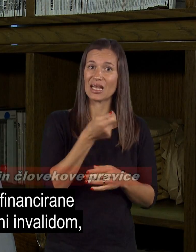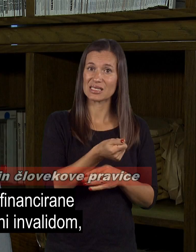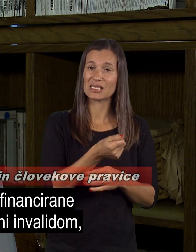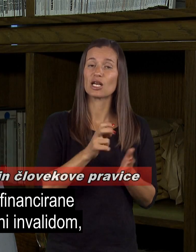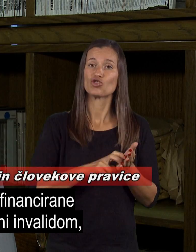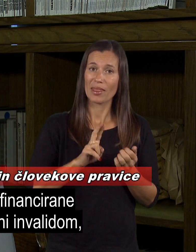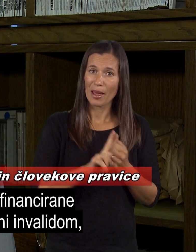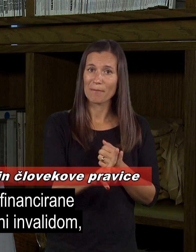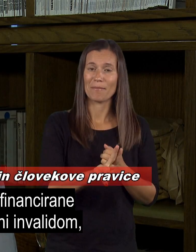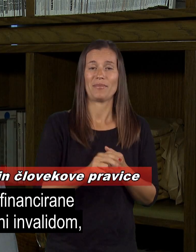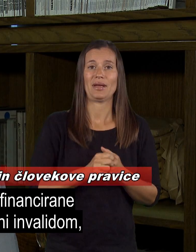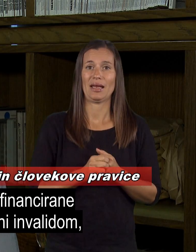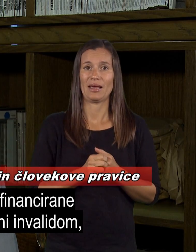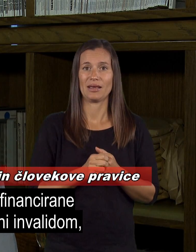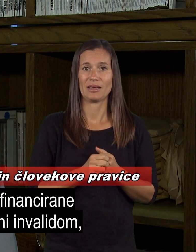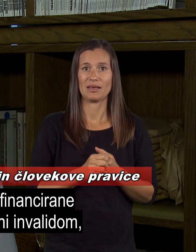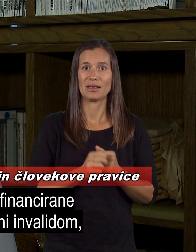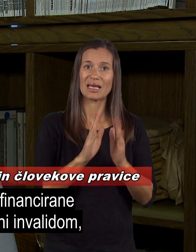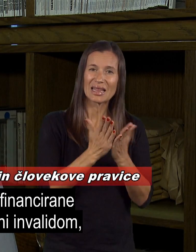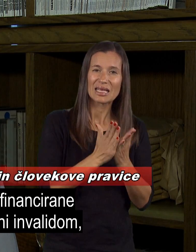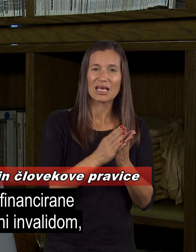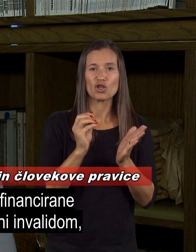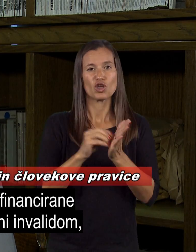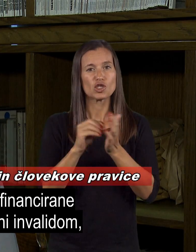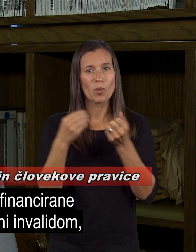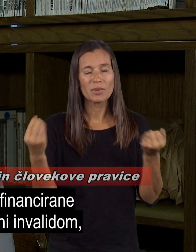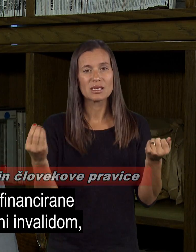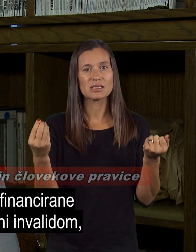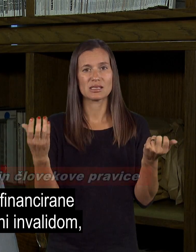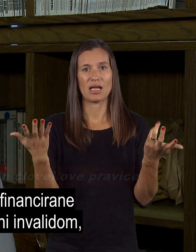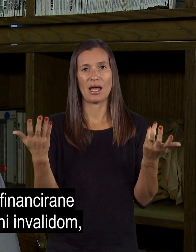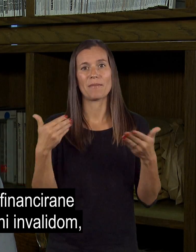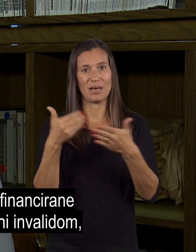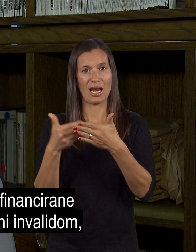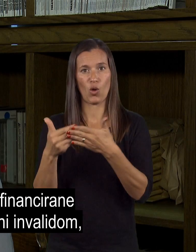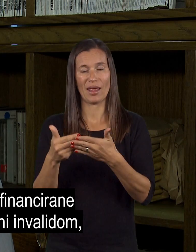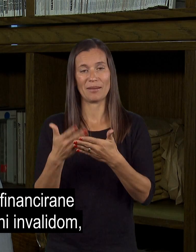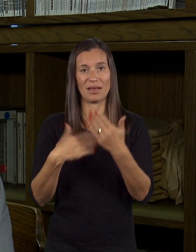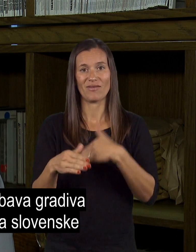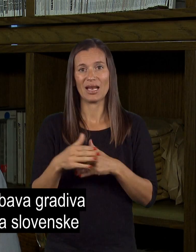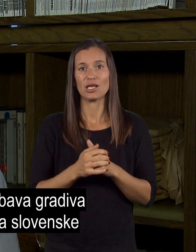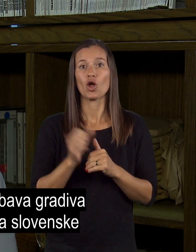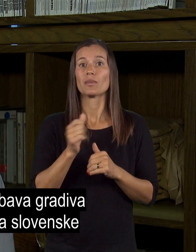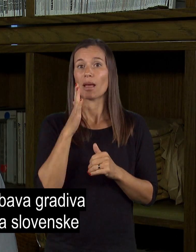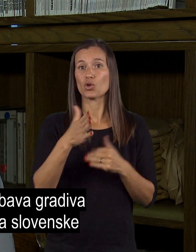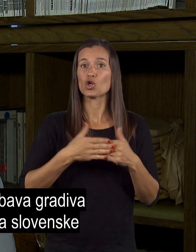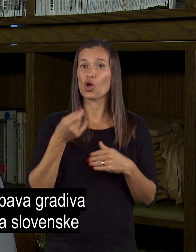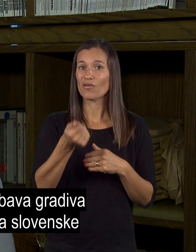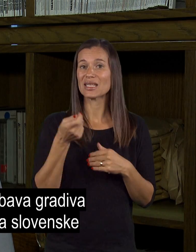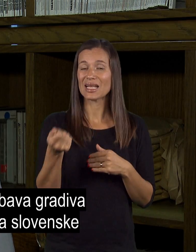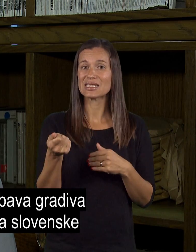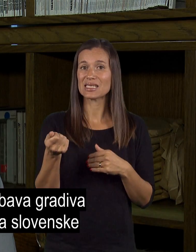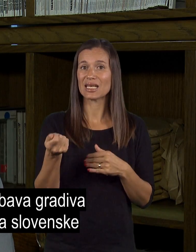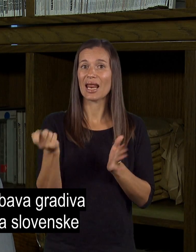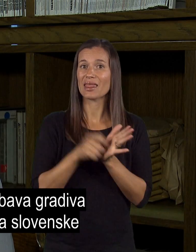še naprej, se pravi knjige, časopise, recimo prilagojeni invalidom, da se bojo